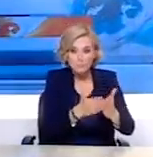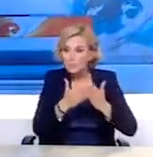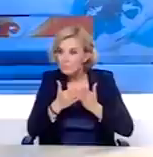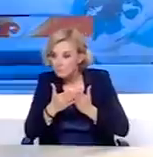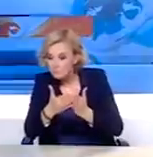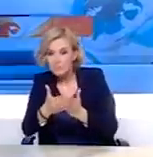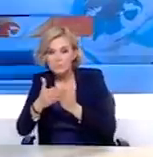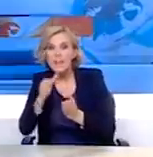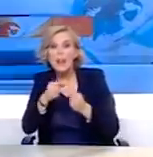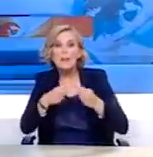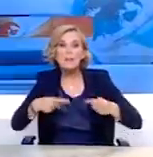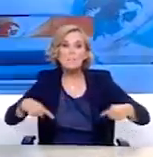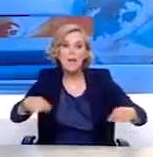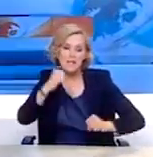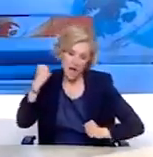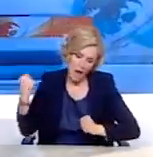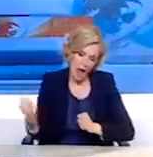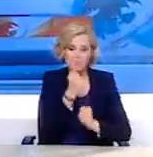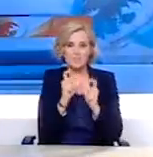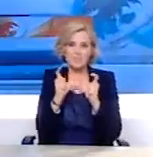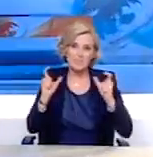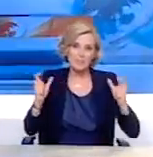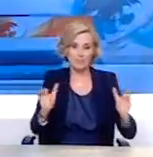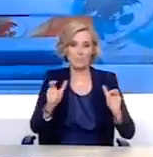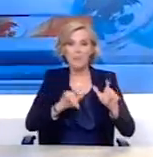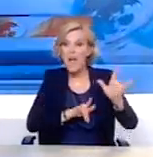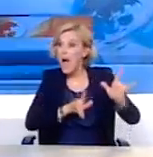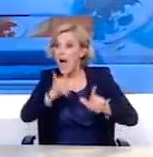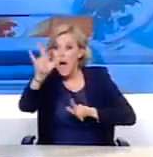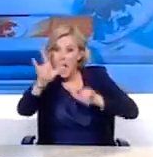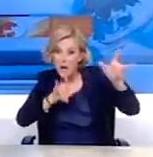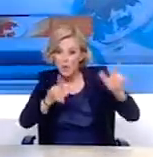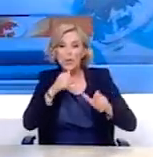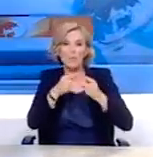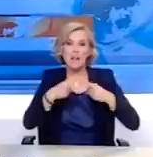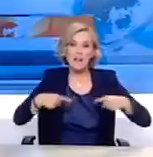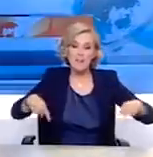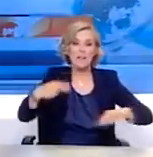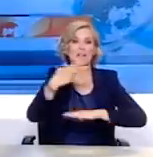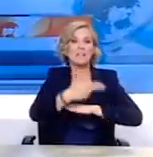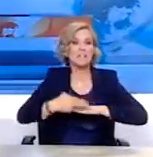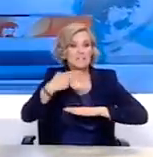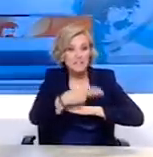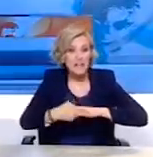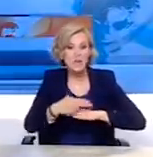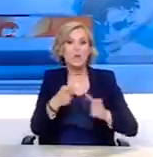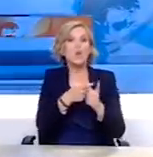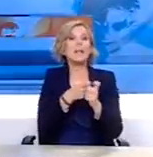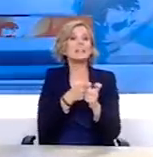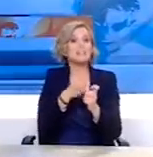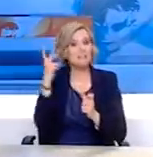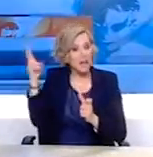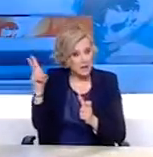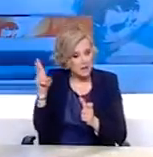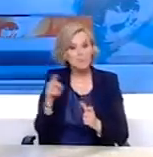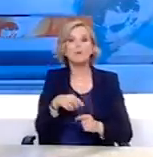ελέγχους σε όλους τους προθυμιακούς σταθμούς. Όσον αφορά στα αεροδρόμια, στα λιμάνια, στους υδροδρομικούς σταθμούς και στα κτέλ της χώρας,